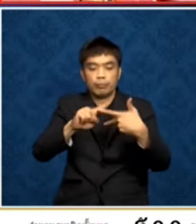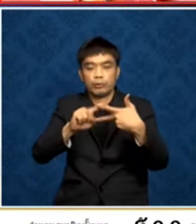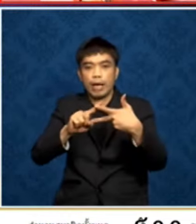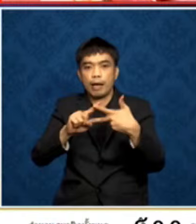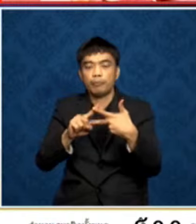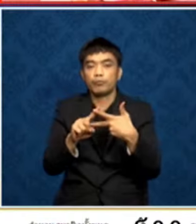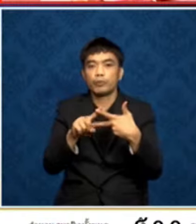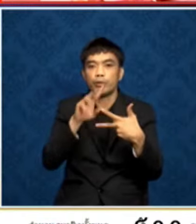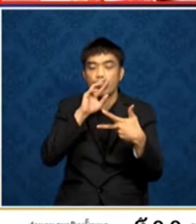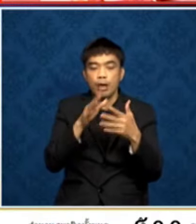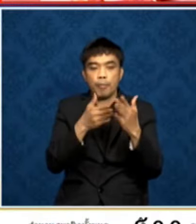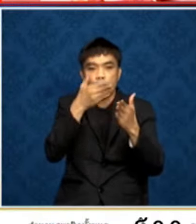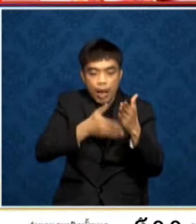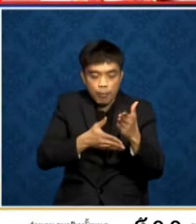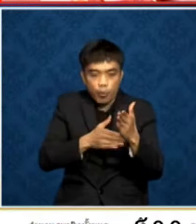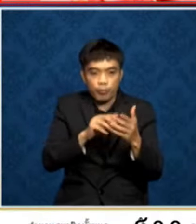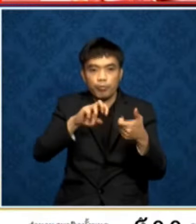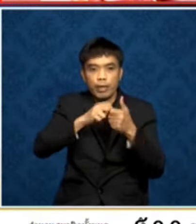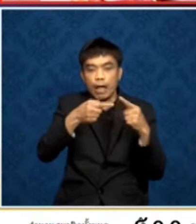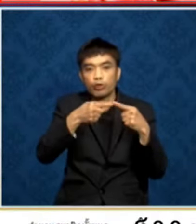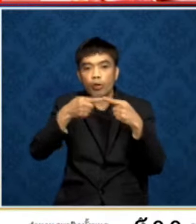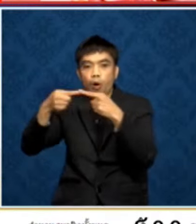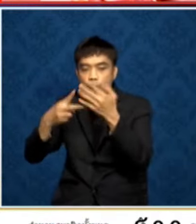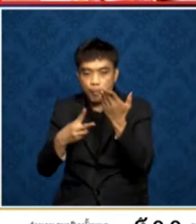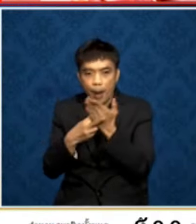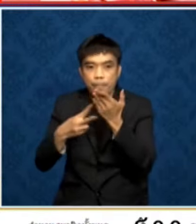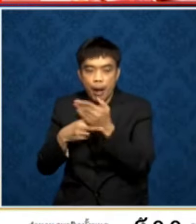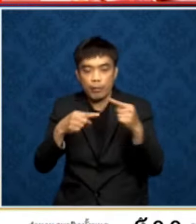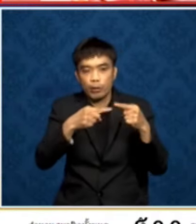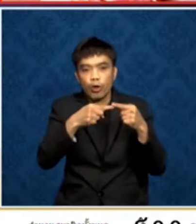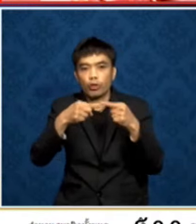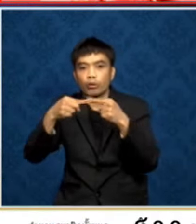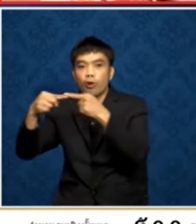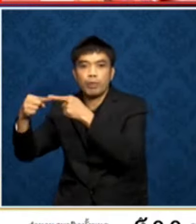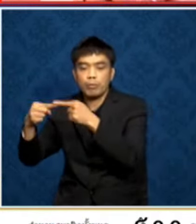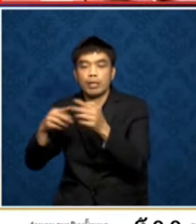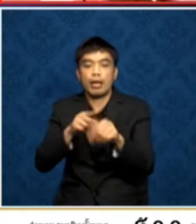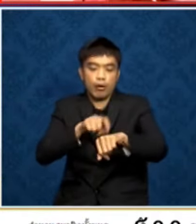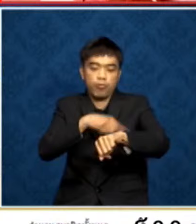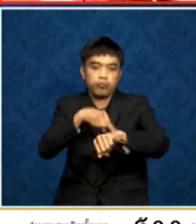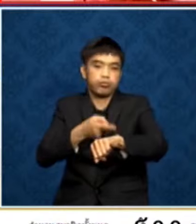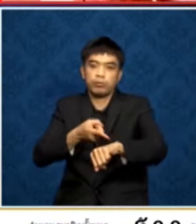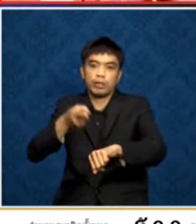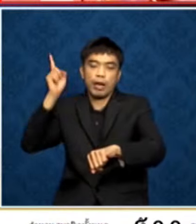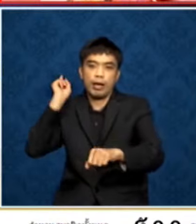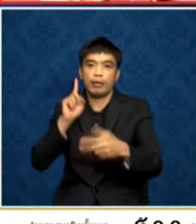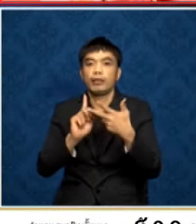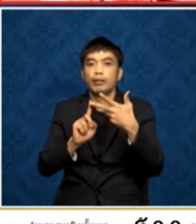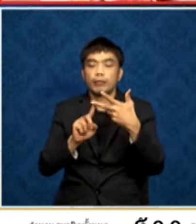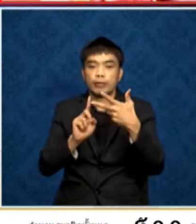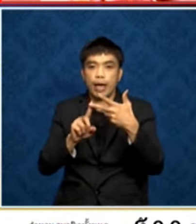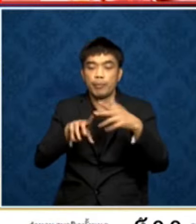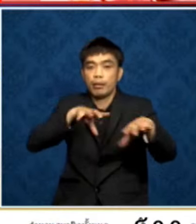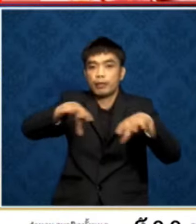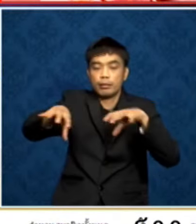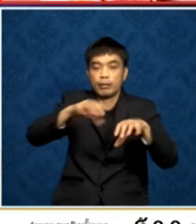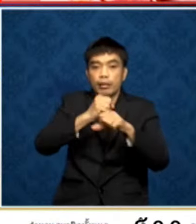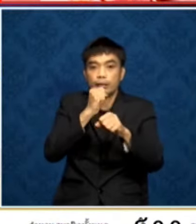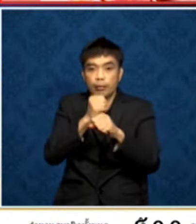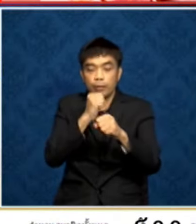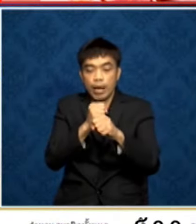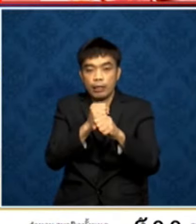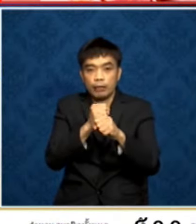จากคอขวดมากมายที่ทำให้เกิดความร่าช้าของระบบราชการกระบวนการการทำงานที่อาจ